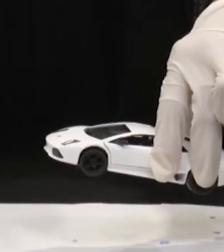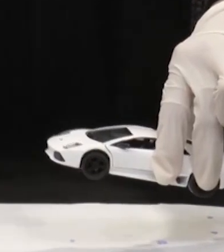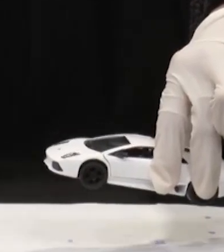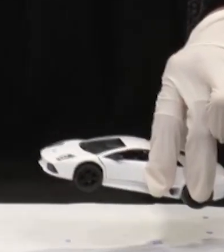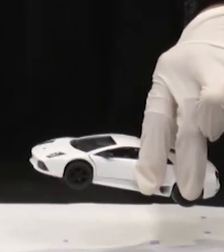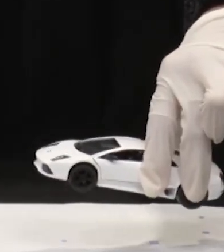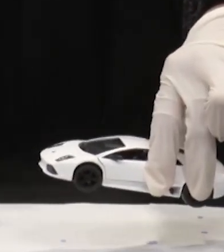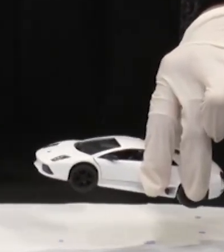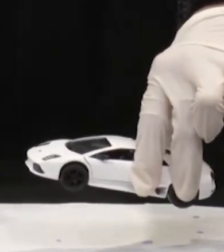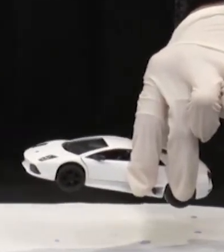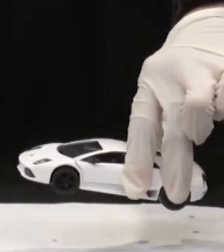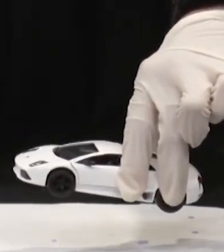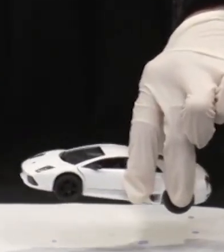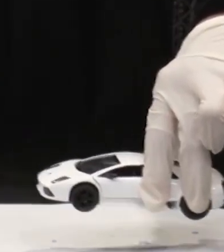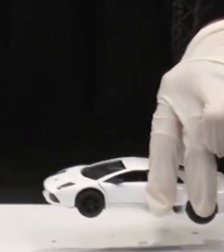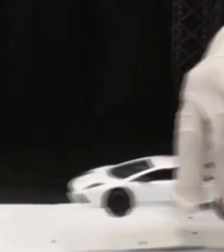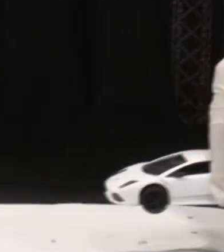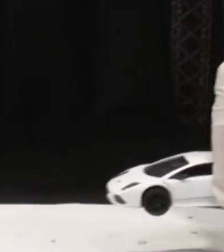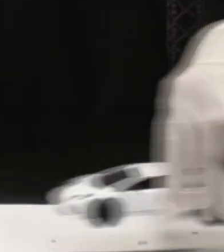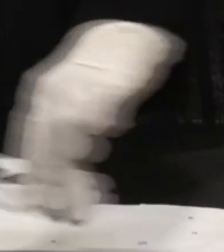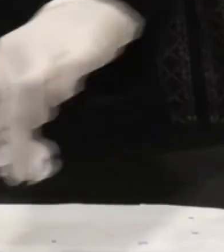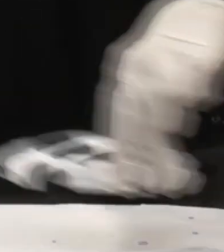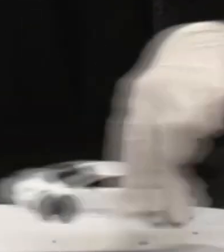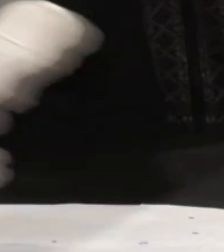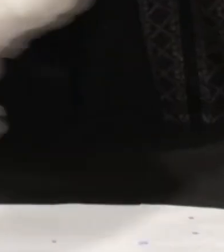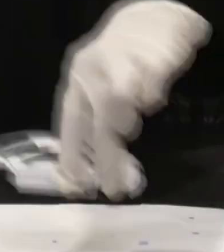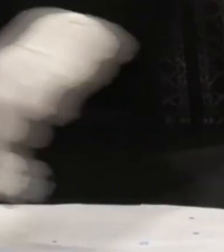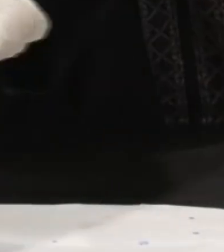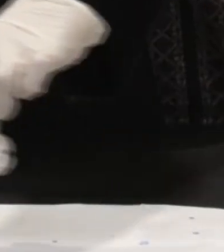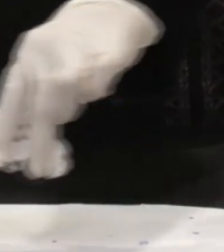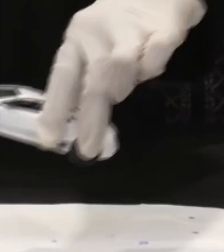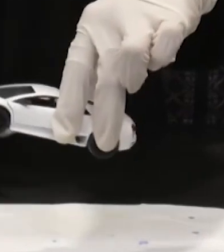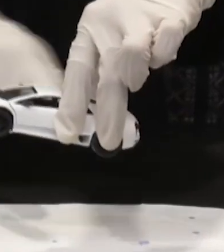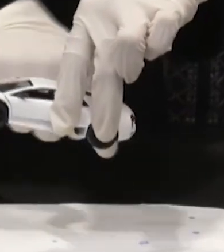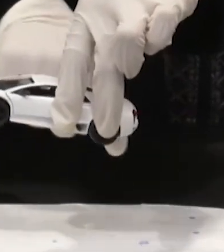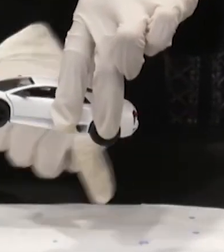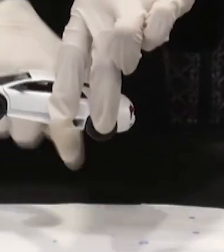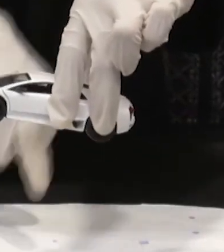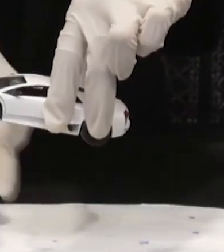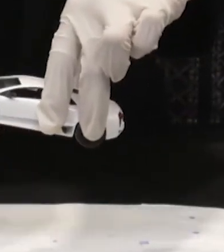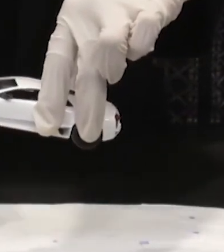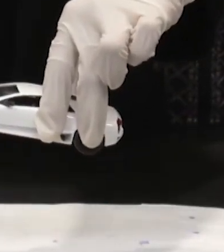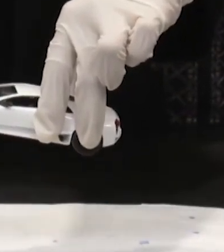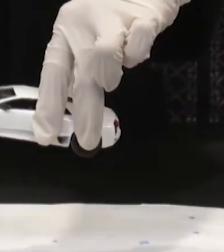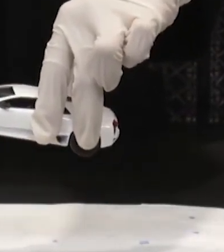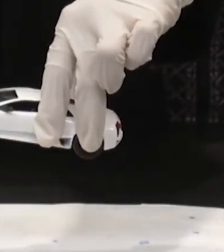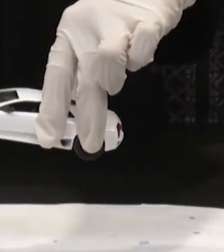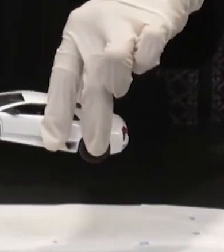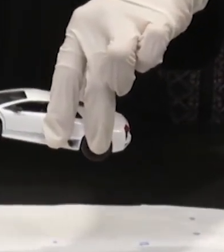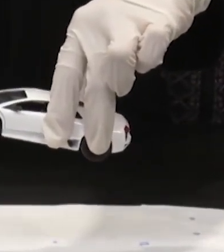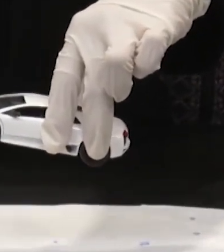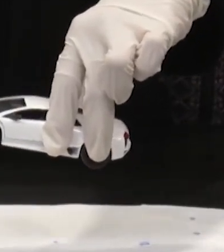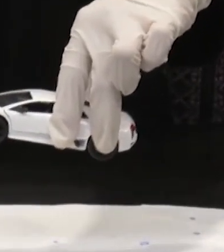تجيب الان وتذكر انه عندما تسري هذه السياره ستقوم بطباعه